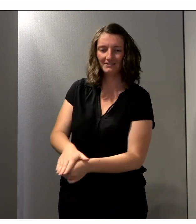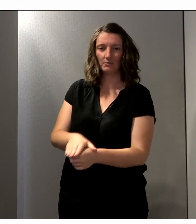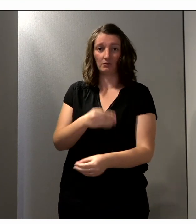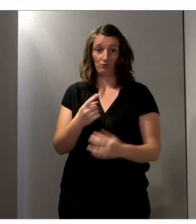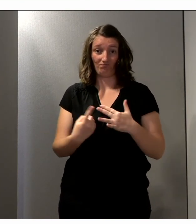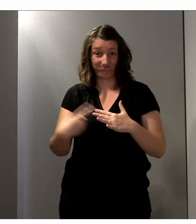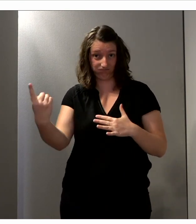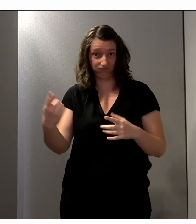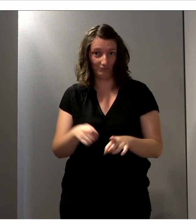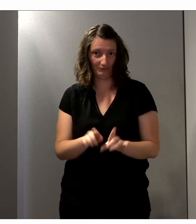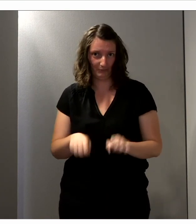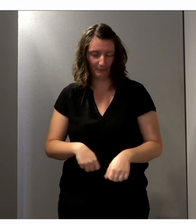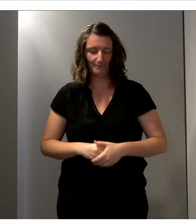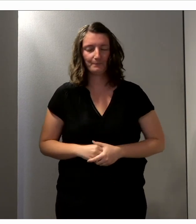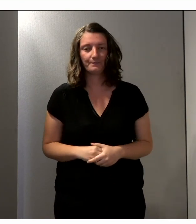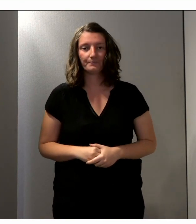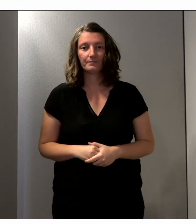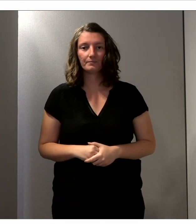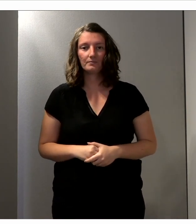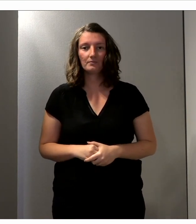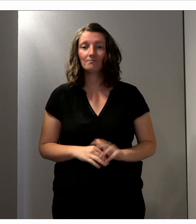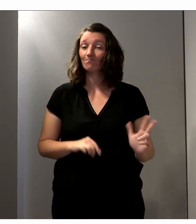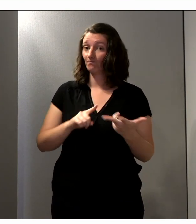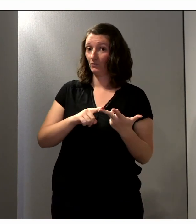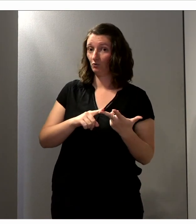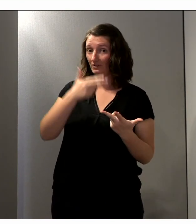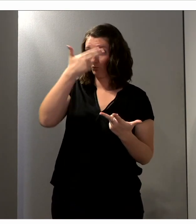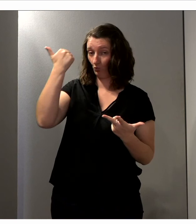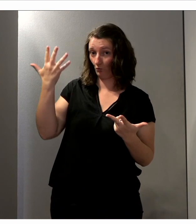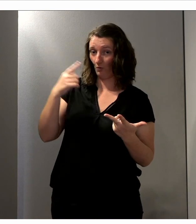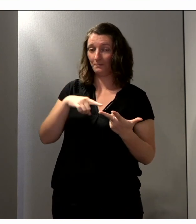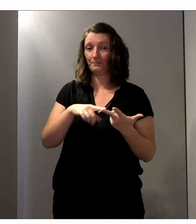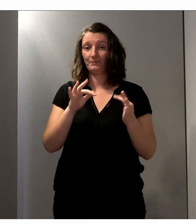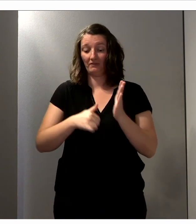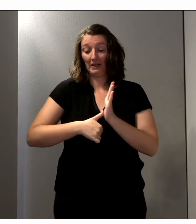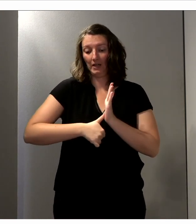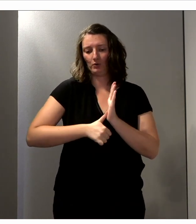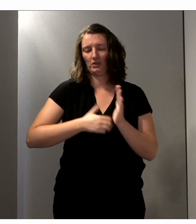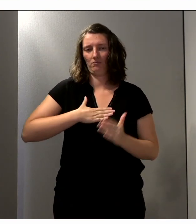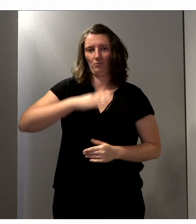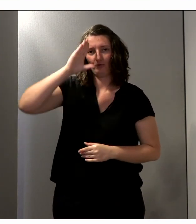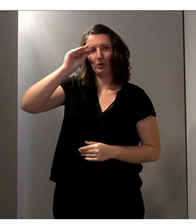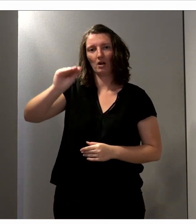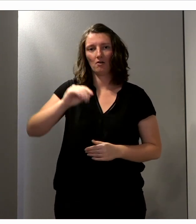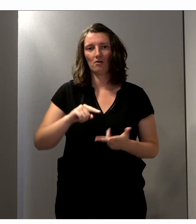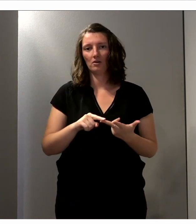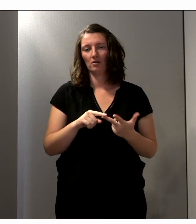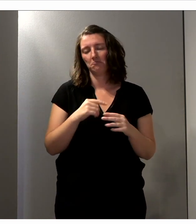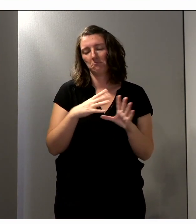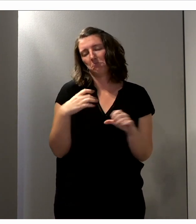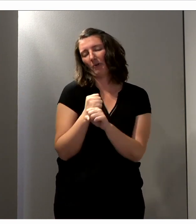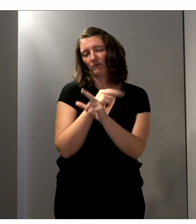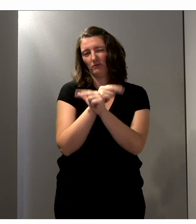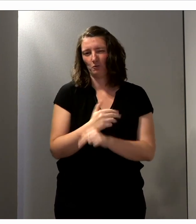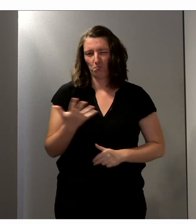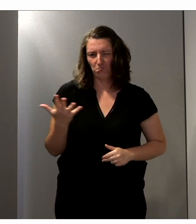excluent ces travailleurs. La troisième notion, c'est celle de l'identité professionnelle. Alors pour la définir en 2